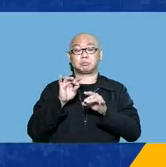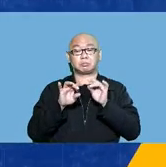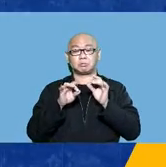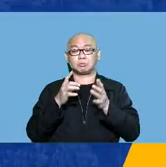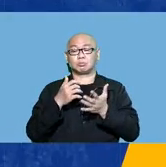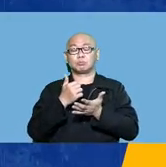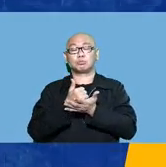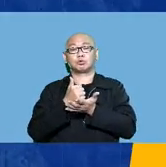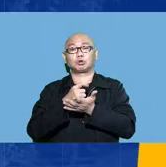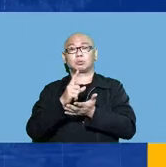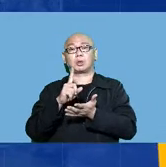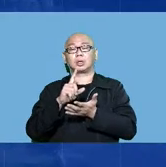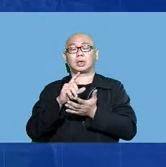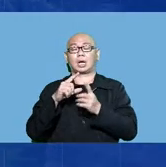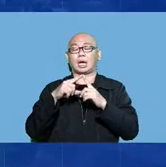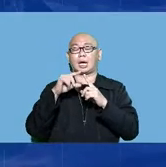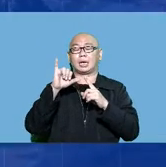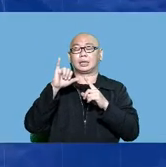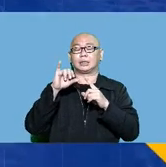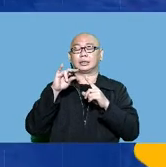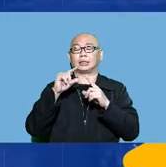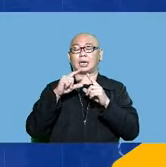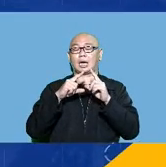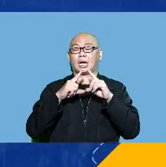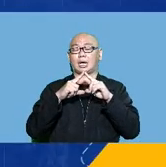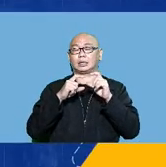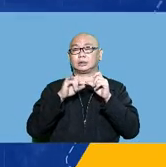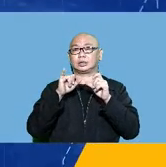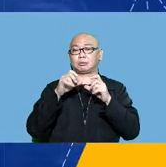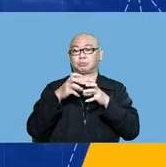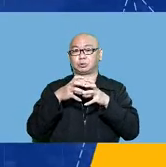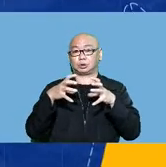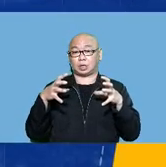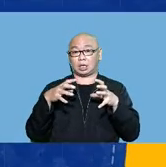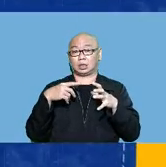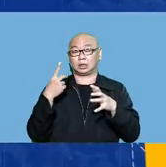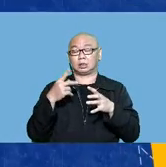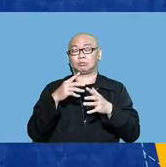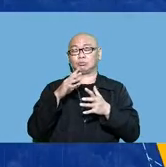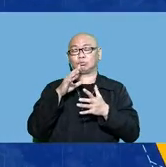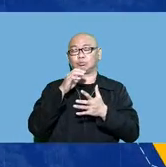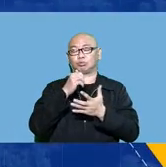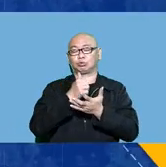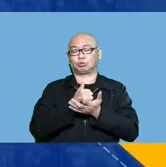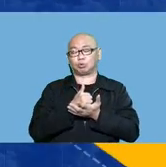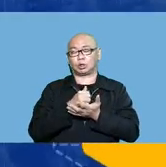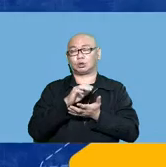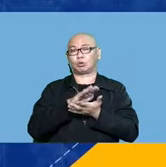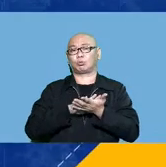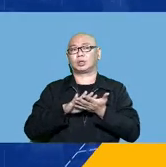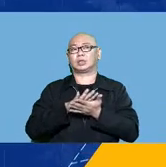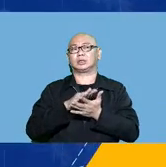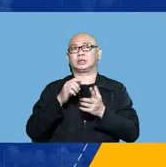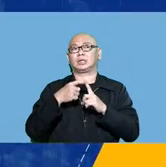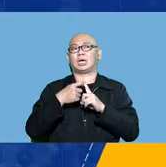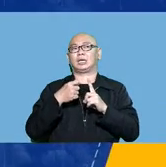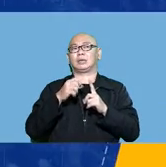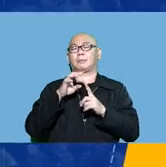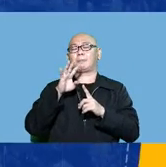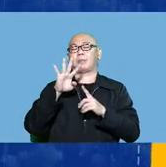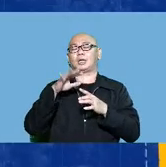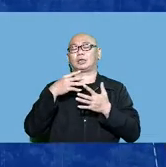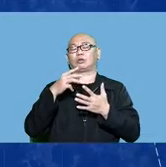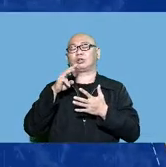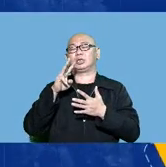membutuhkan aerasi yang besar, maka kita butuhkan kombinasi dari 4